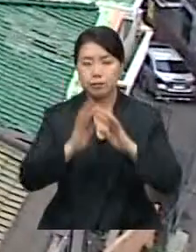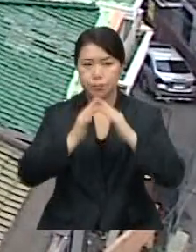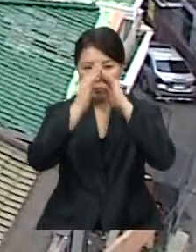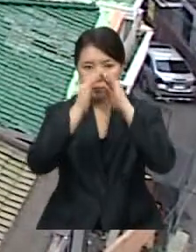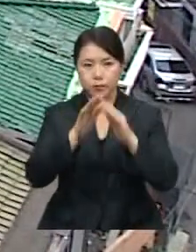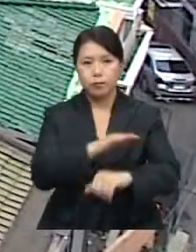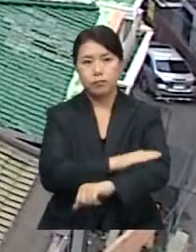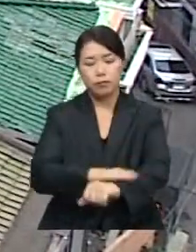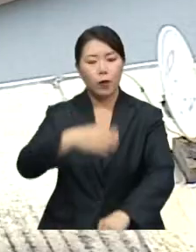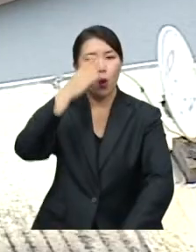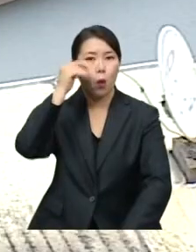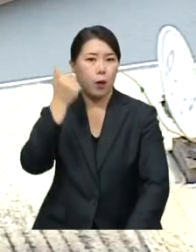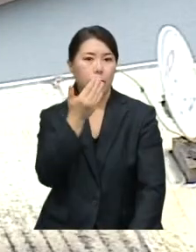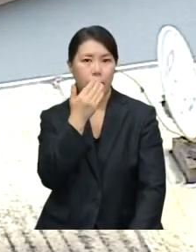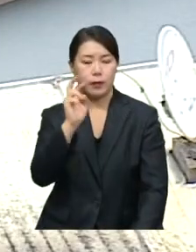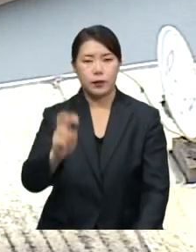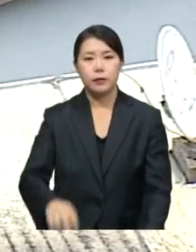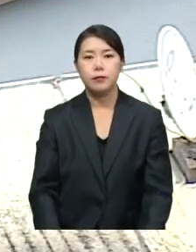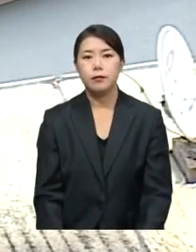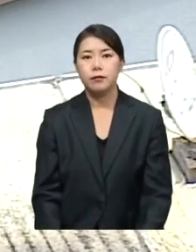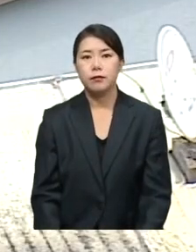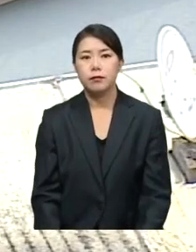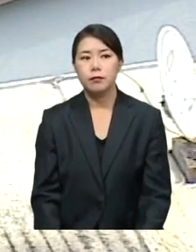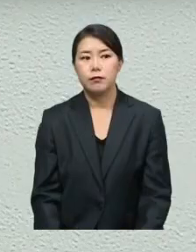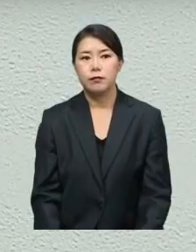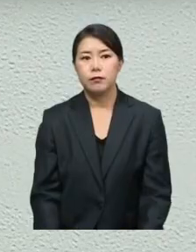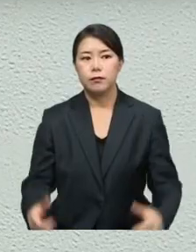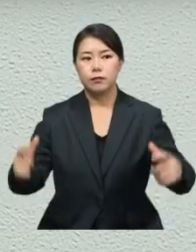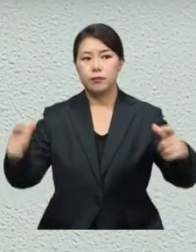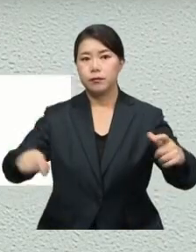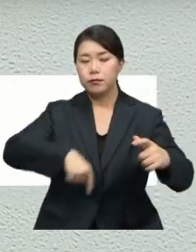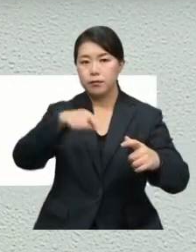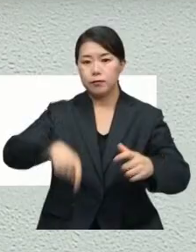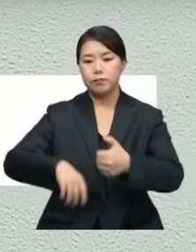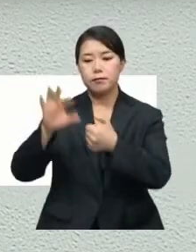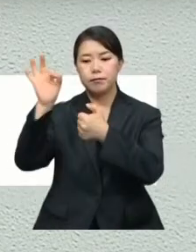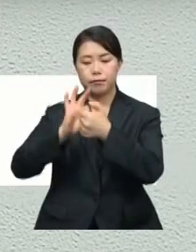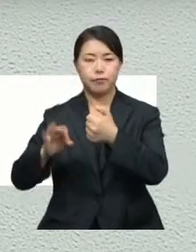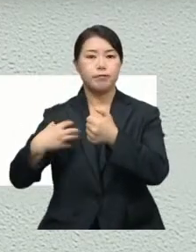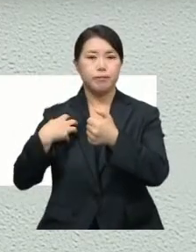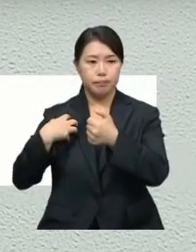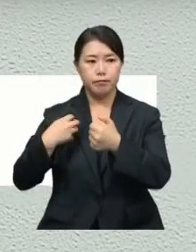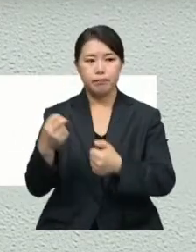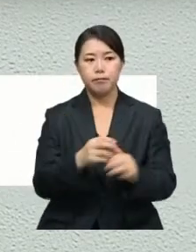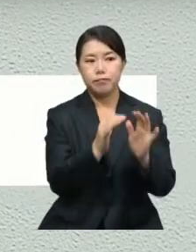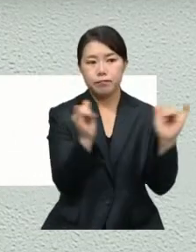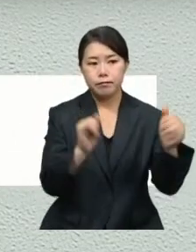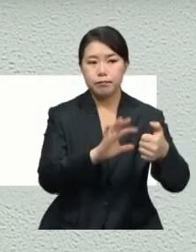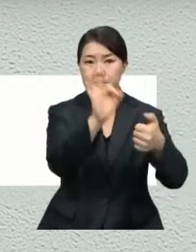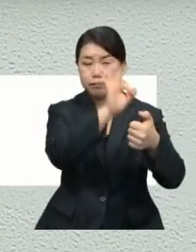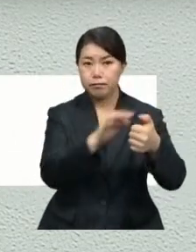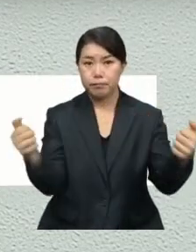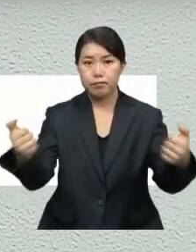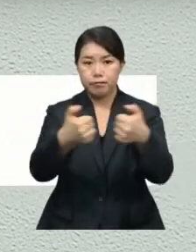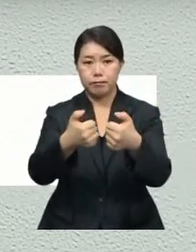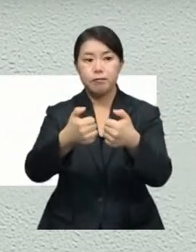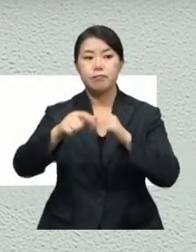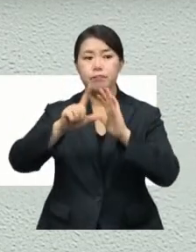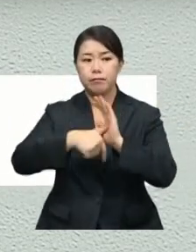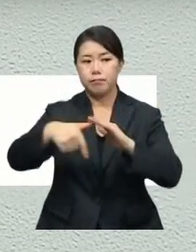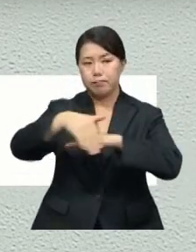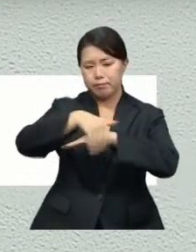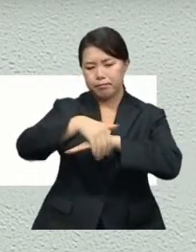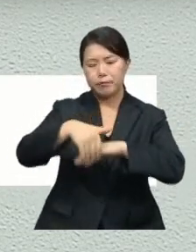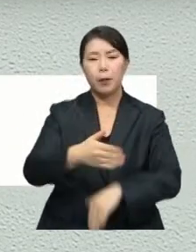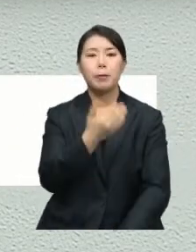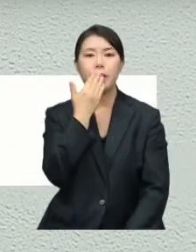활발하게 진행되는 기대 효과가 있습니다. 그래서 저희 구에서 50%를 부담하고 주민이 50%를 부담하시면 기획 설계를 해볼